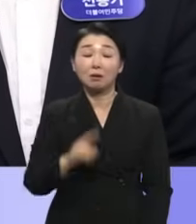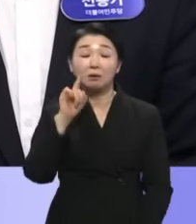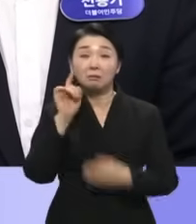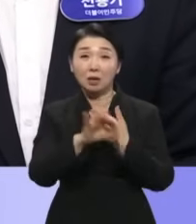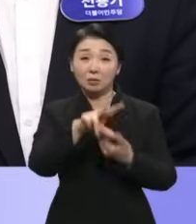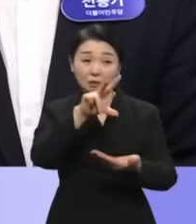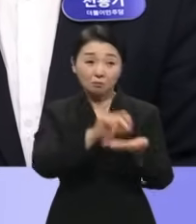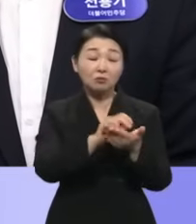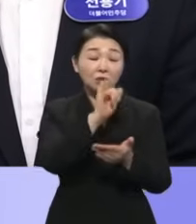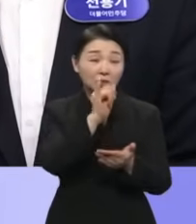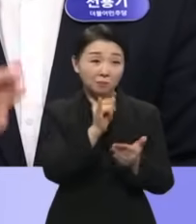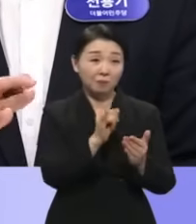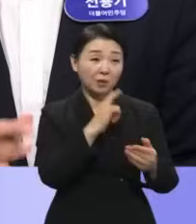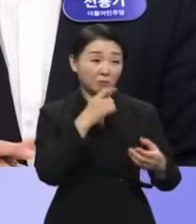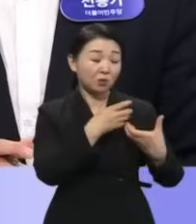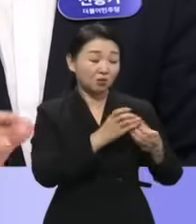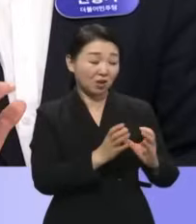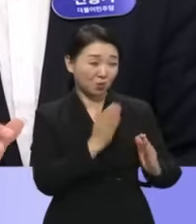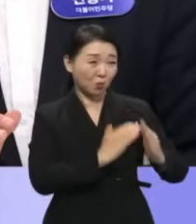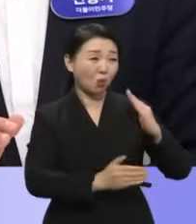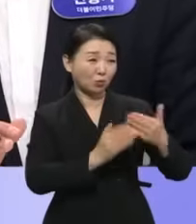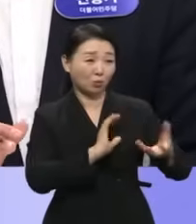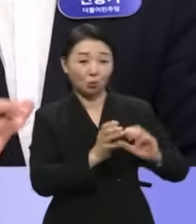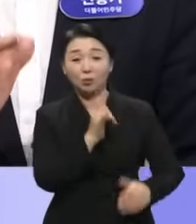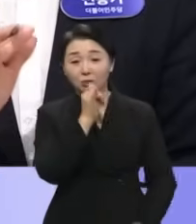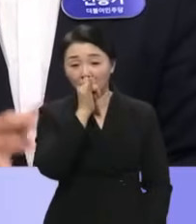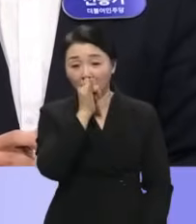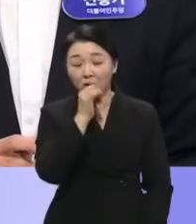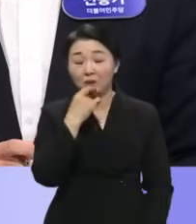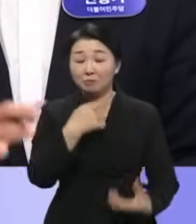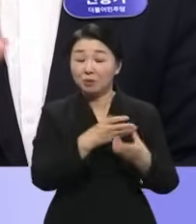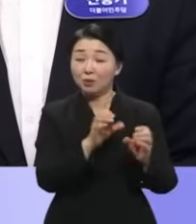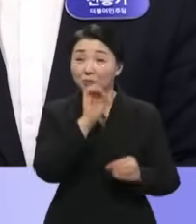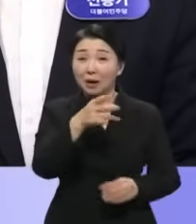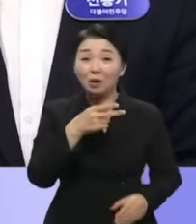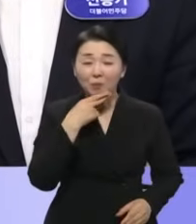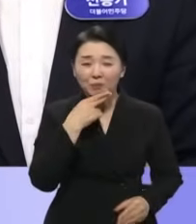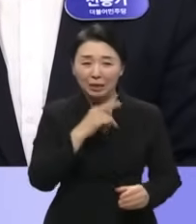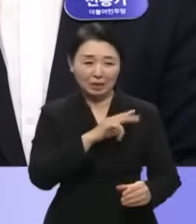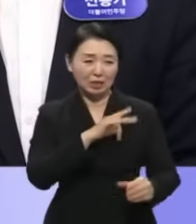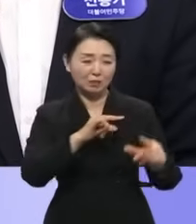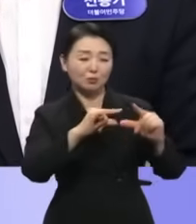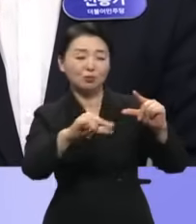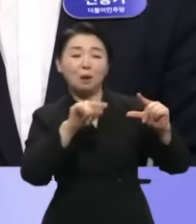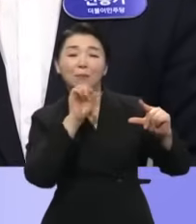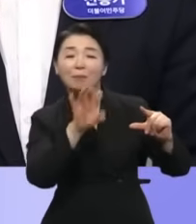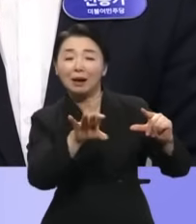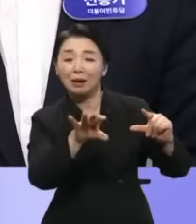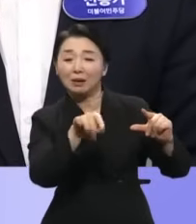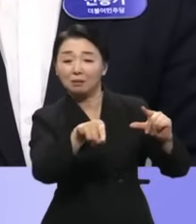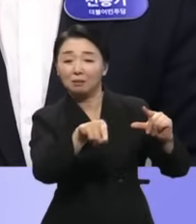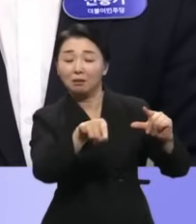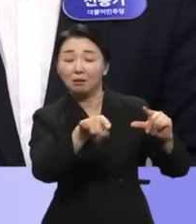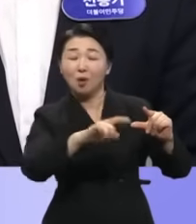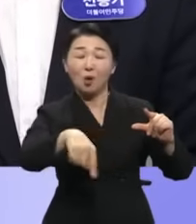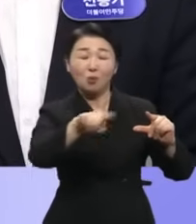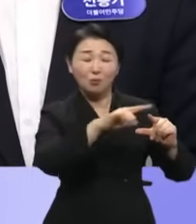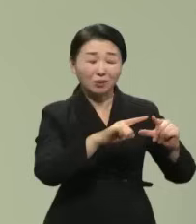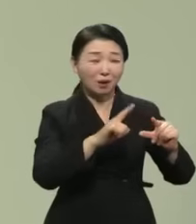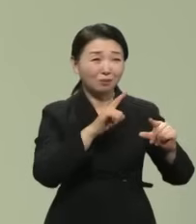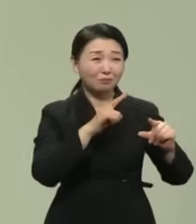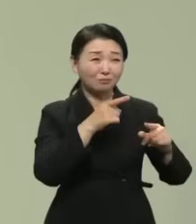논의가 될 것이니까 이것을 예단해서 민주당이 이야기하지 않았는데 일부 의원들이 이야기한다고 어 굳이 우리가 크게 볼